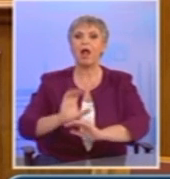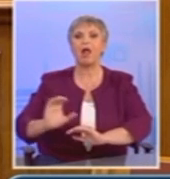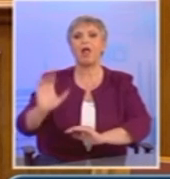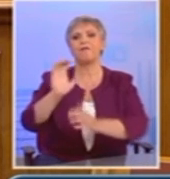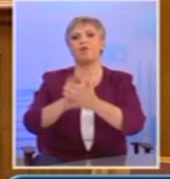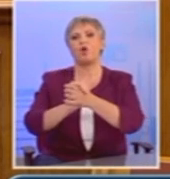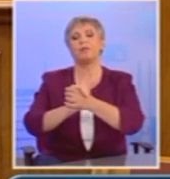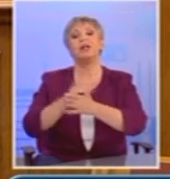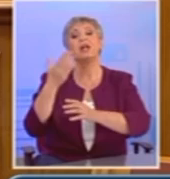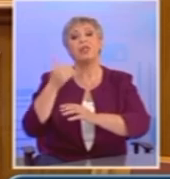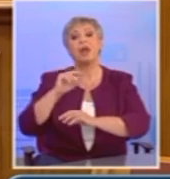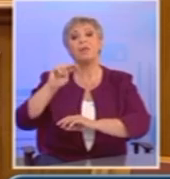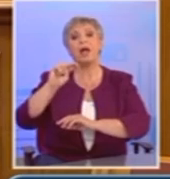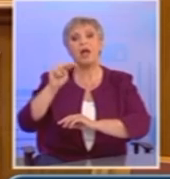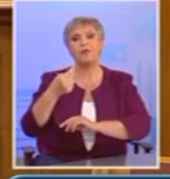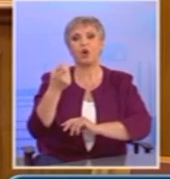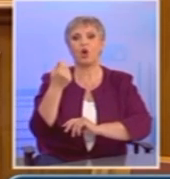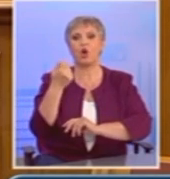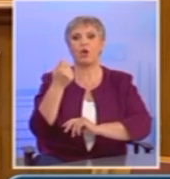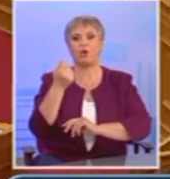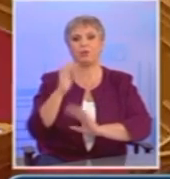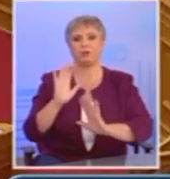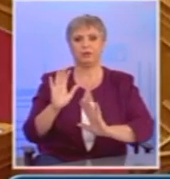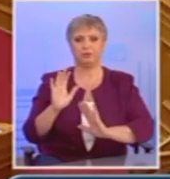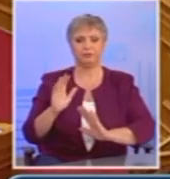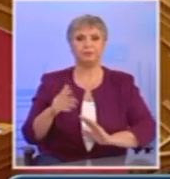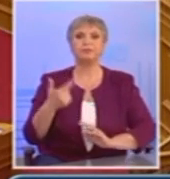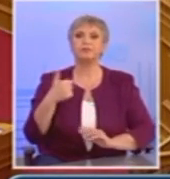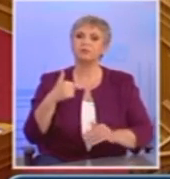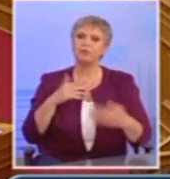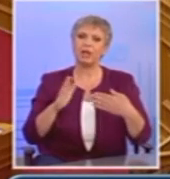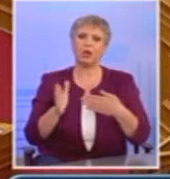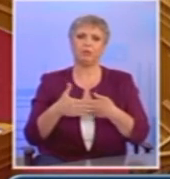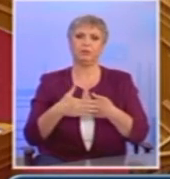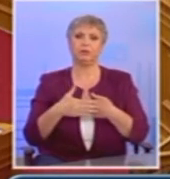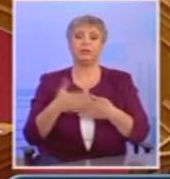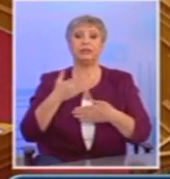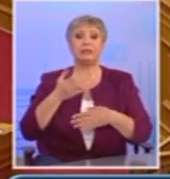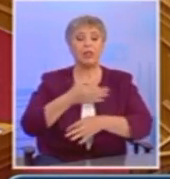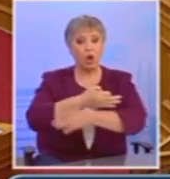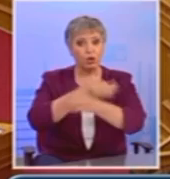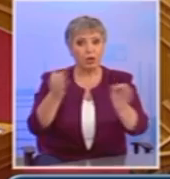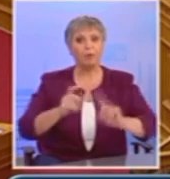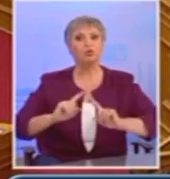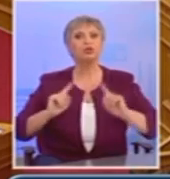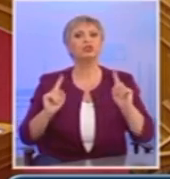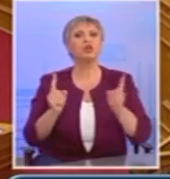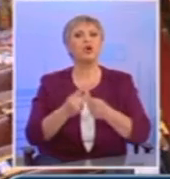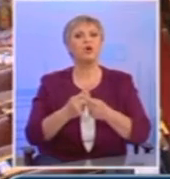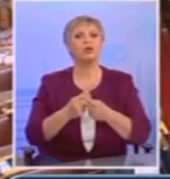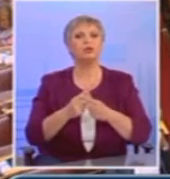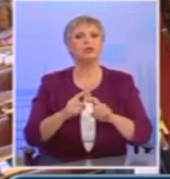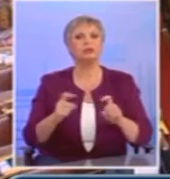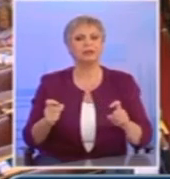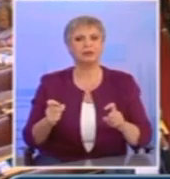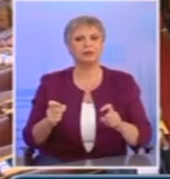Κυρίες και κύριοι βουλευτές, θέλω κλείνοντας να απευθυνθώ σε όλους εσάς. Δεν είναι